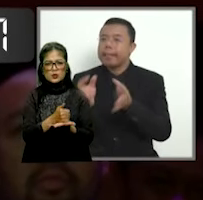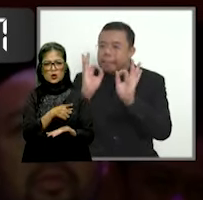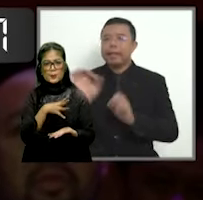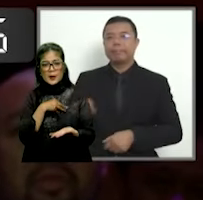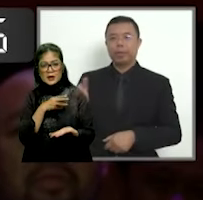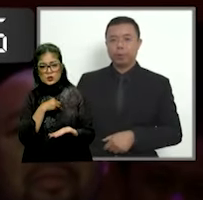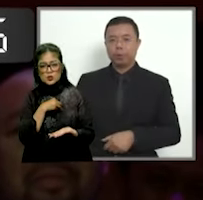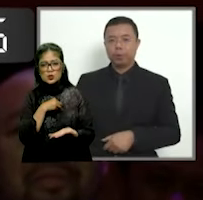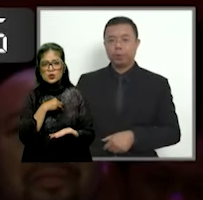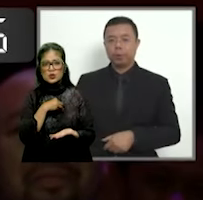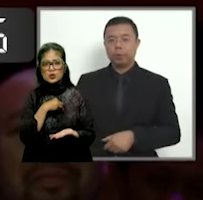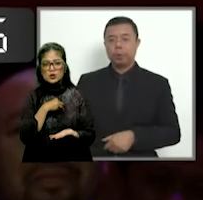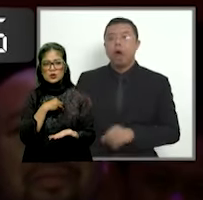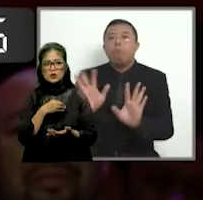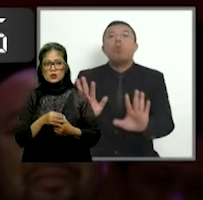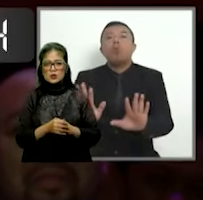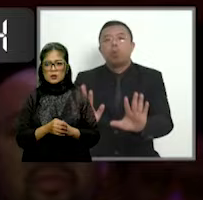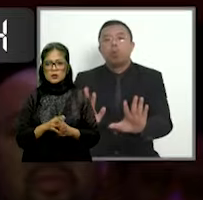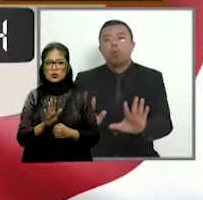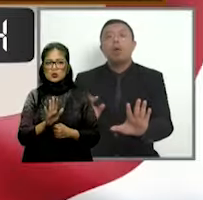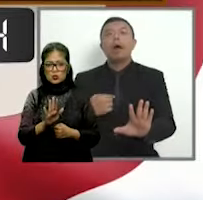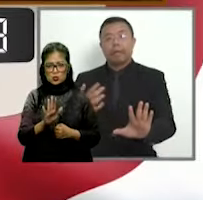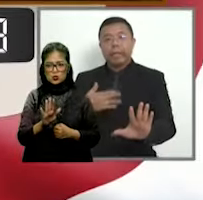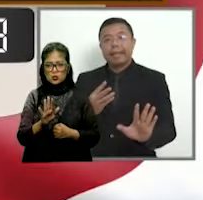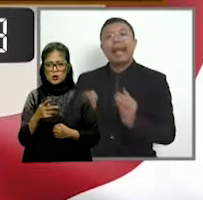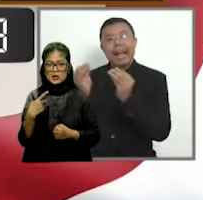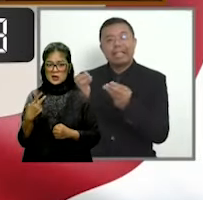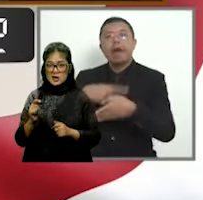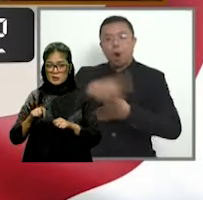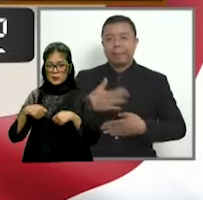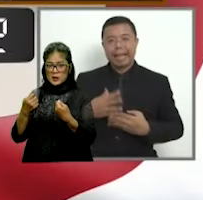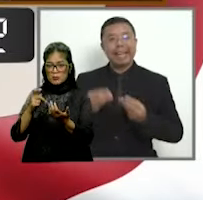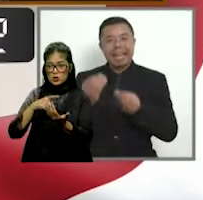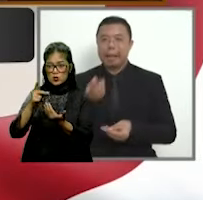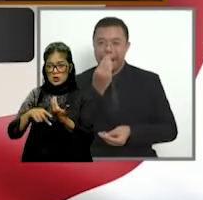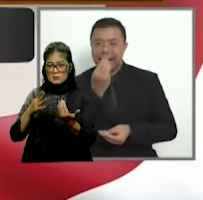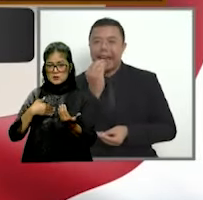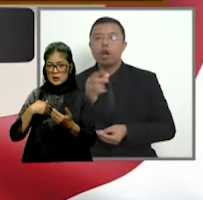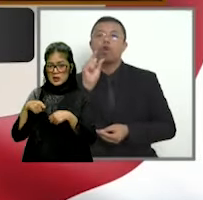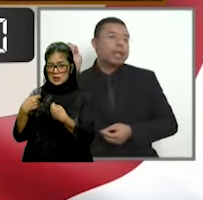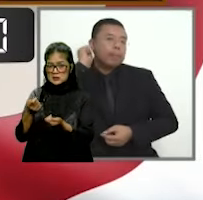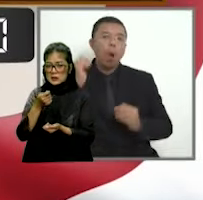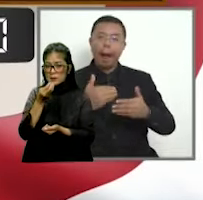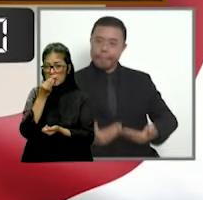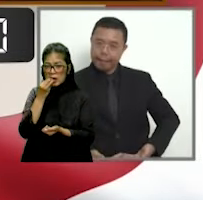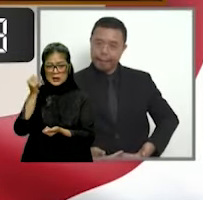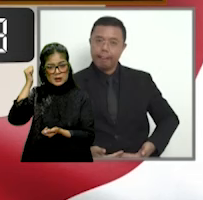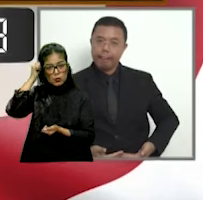jadi kita Oke belum belum belum belum kita beri program saya kita beri makan ibu yang sedang